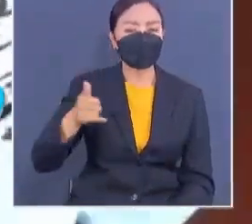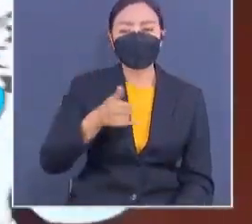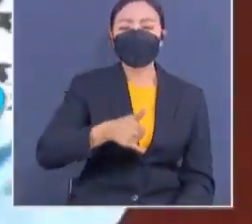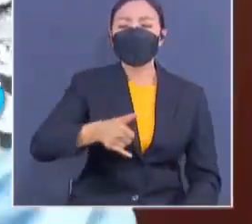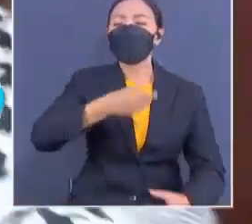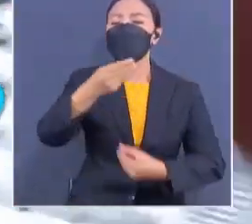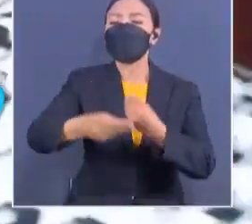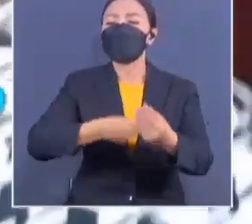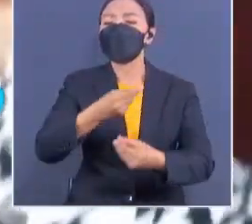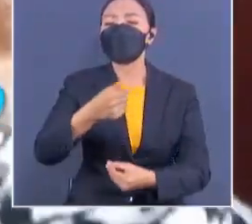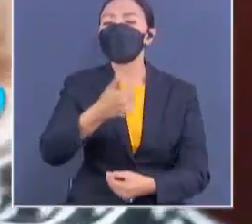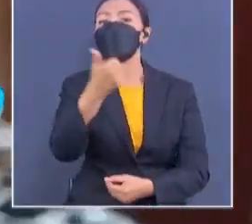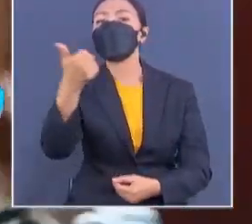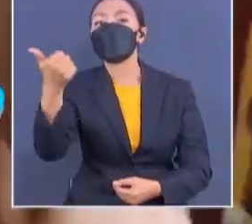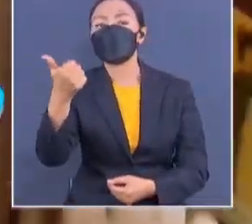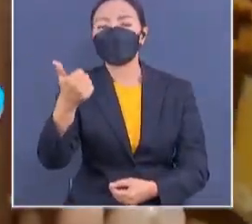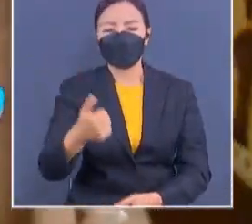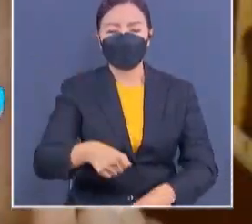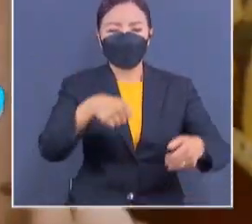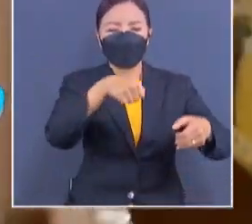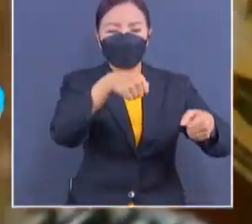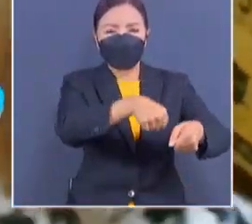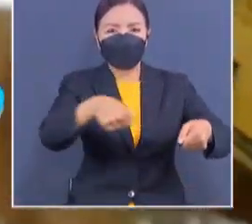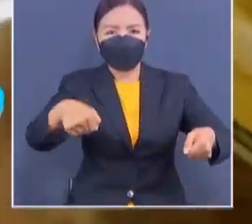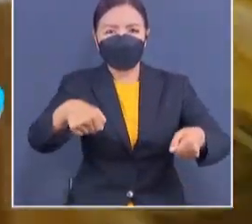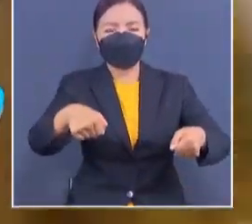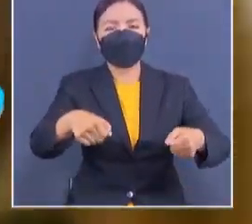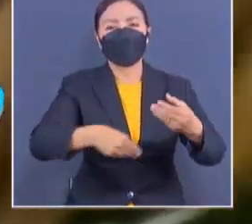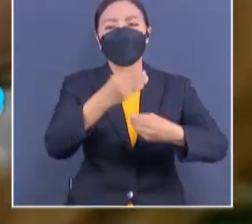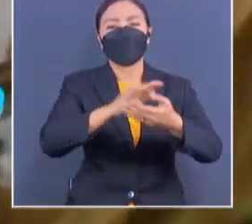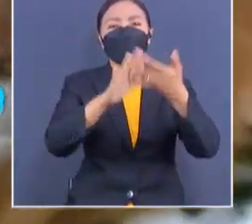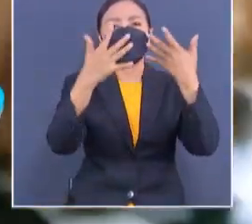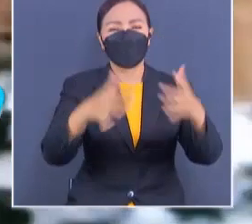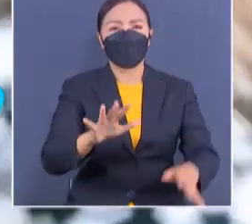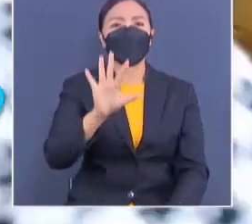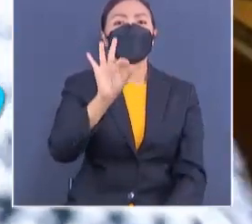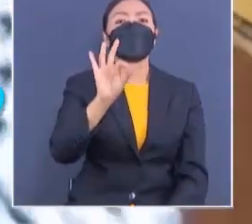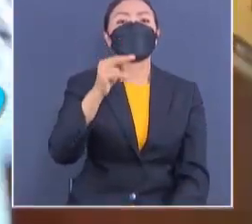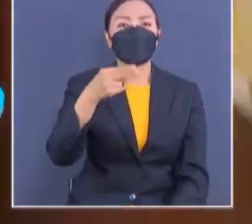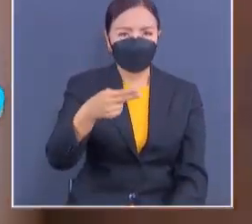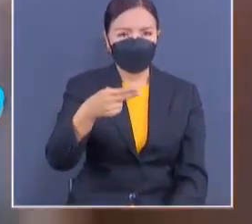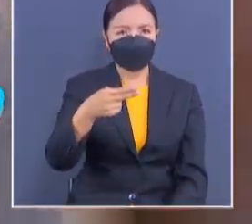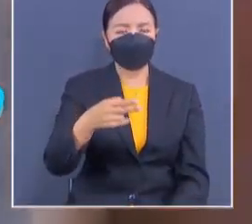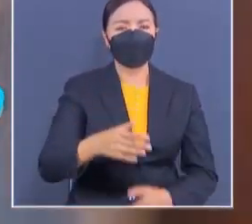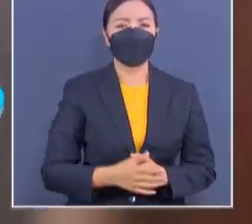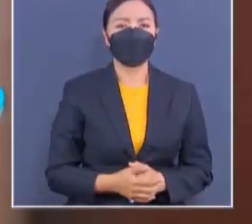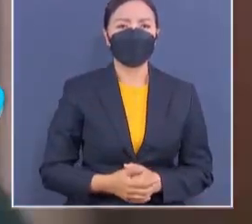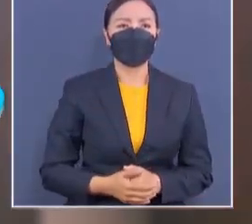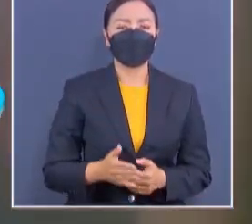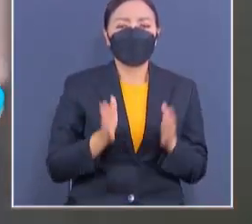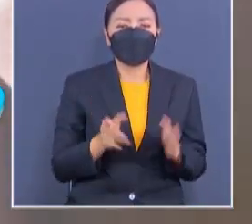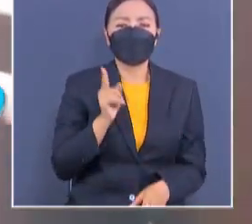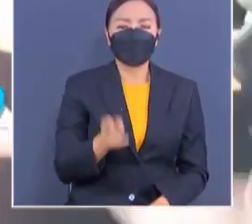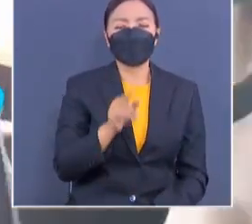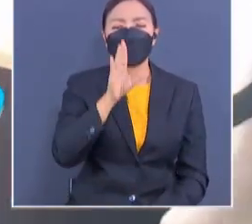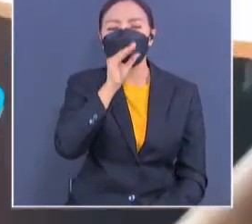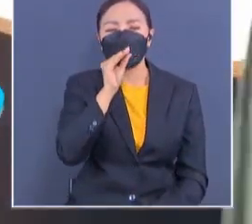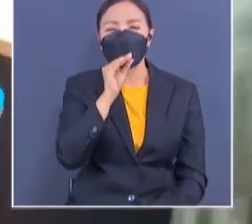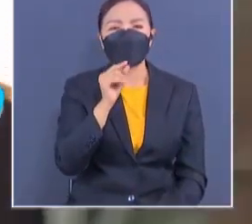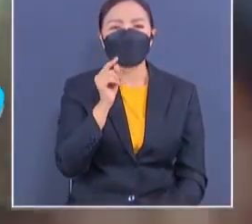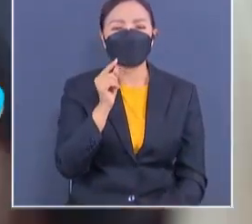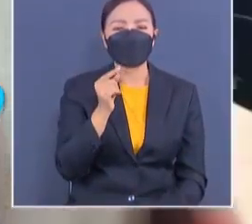าคนจริงไม่พูดเยอะเนี่ยแหละค่ะเธอพอเห็นข้อความนี้มันก็ปรี๊ดนะเพราะโอ้โหนี่มันจะเรียกว่าเป็นฟางเส้นสุดท้ายได้ไ